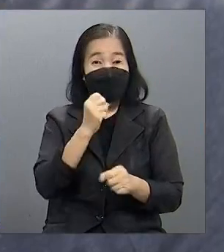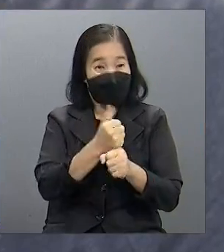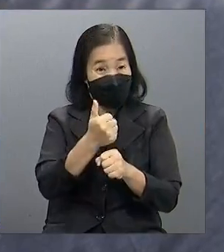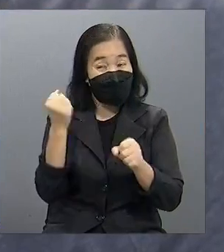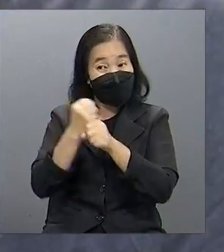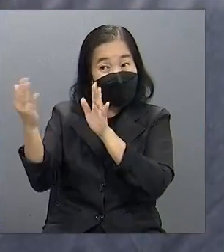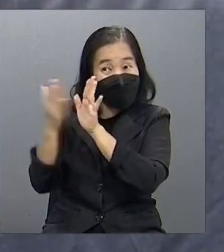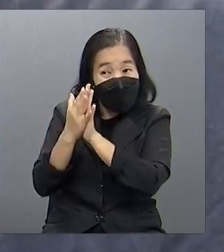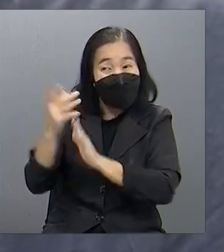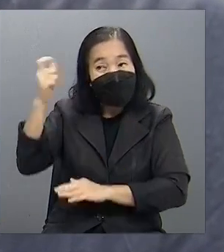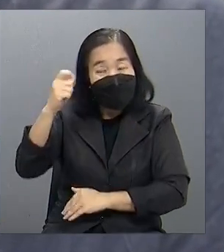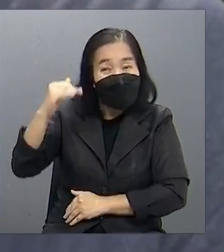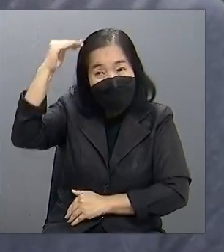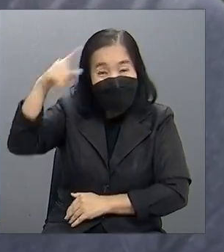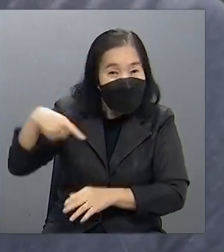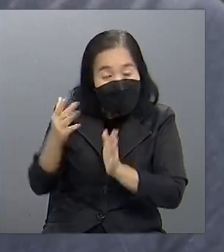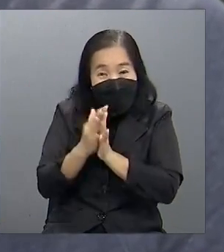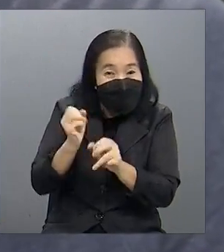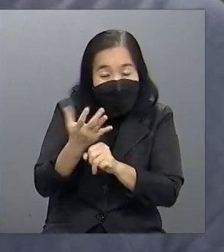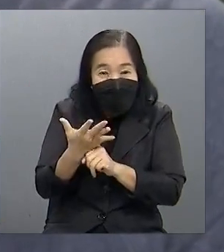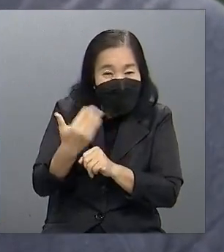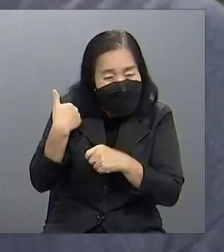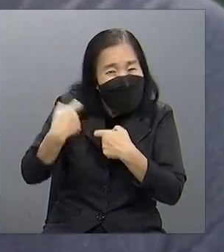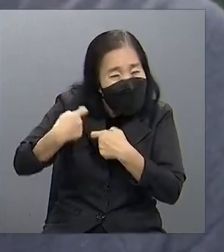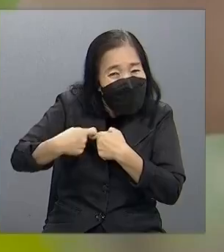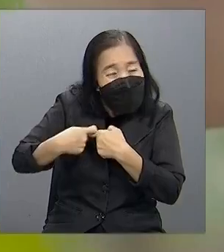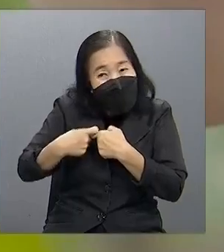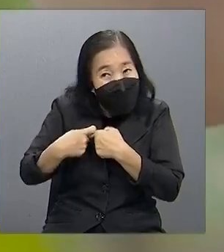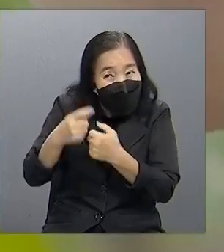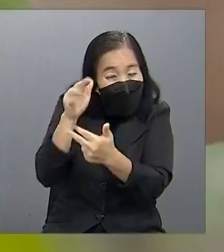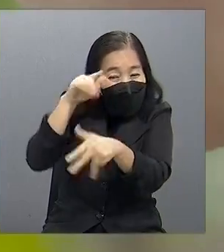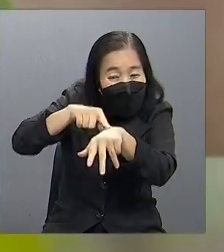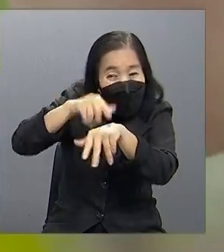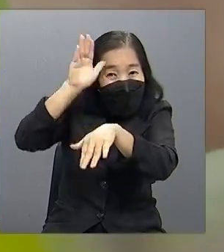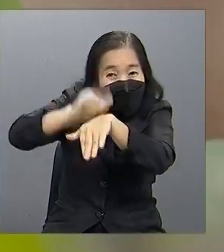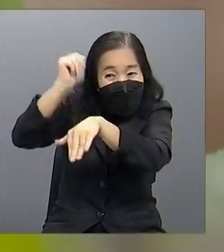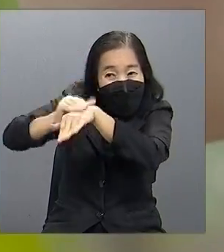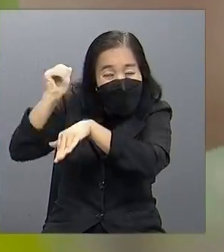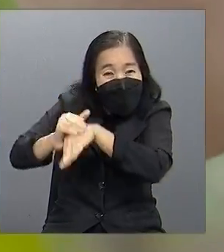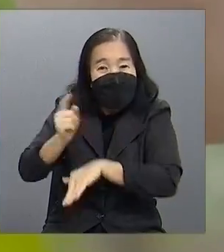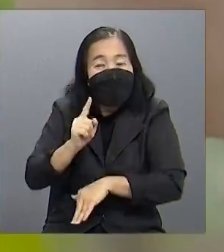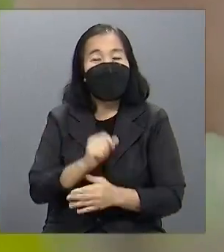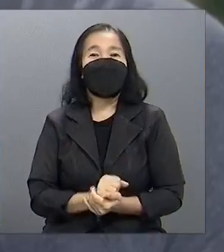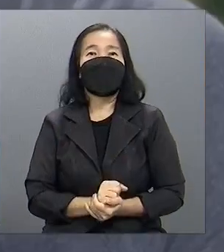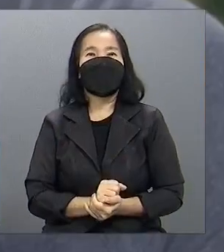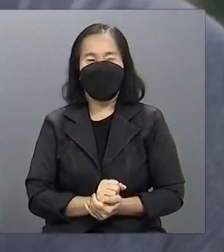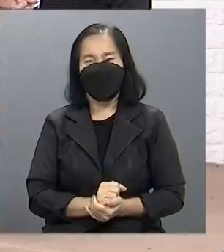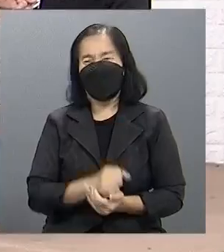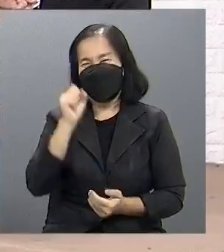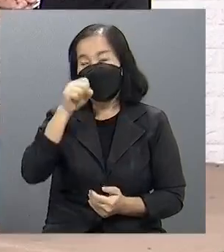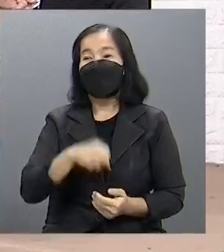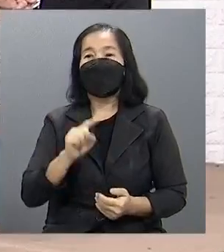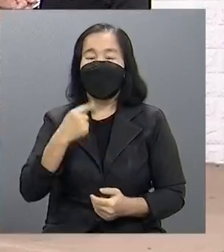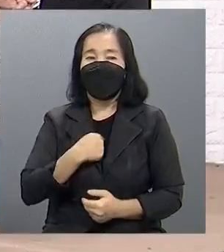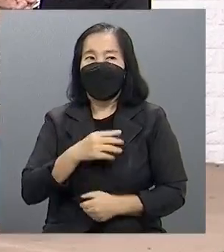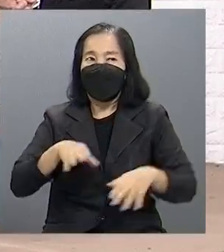บอยากจะเมาส์แม้เล่าให้ฟังหน่อยยากไหมใครดุบ้างได้รับบทเรียนอะไรมาบ้าง ต้องบอกว่าแรกเอิร์ธค่อนข้างที่จะเกรงแล้ว